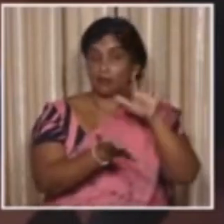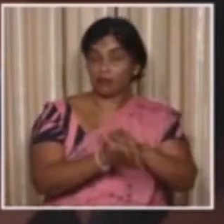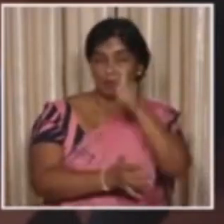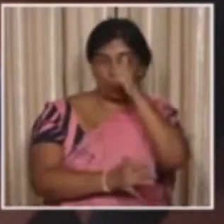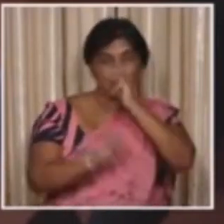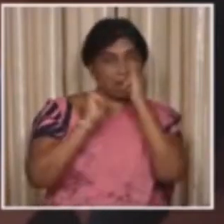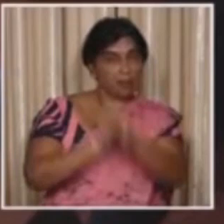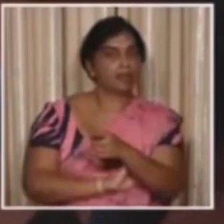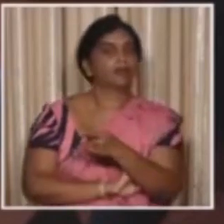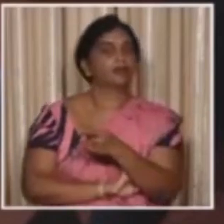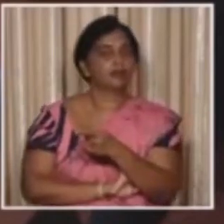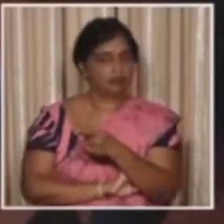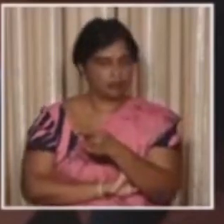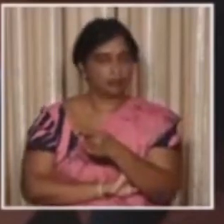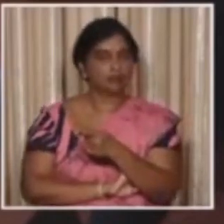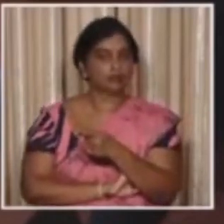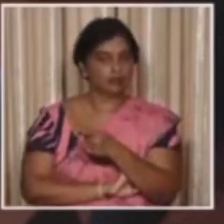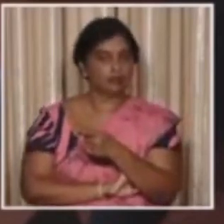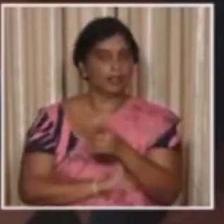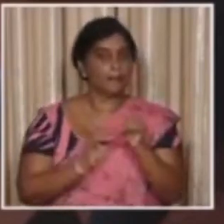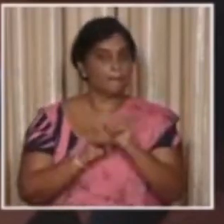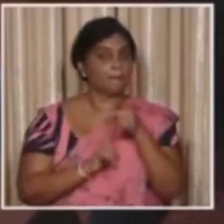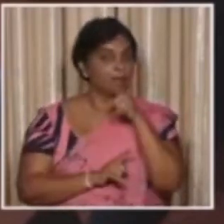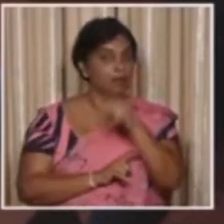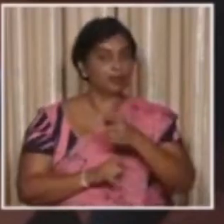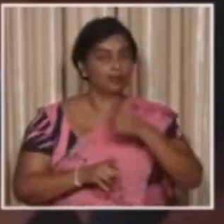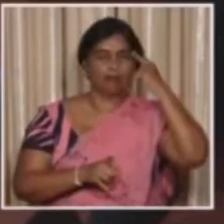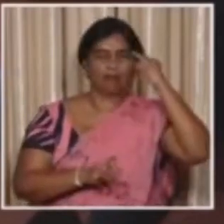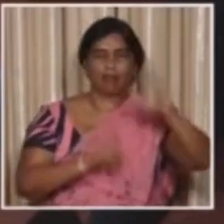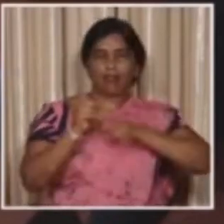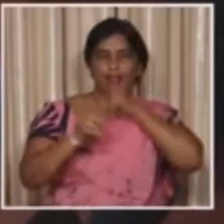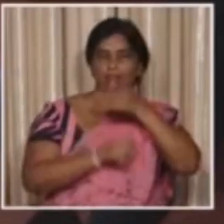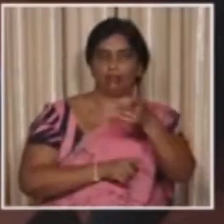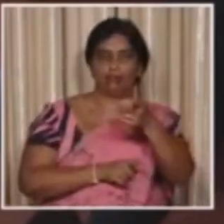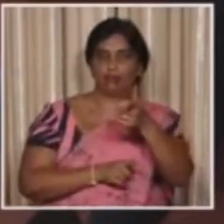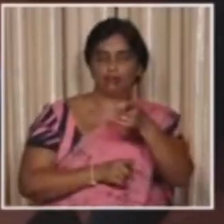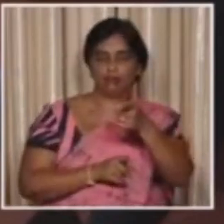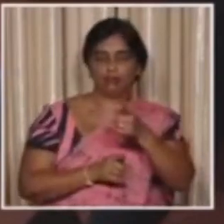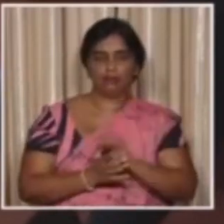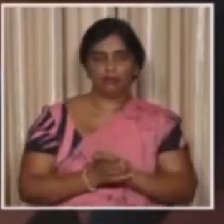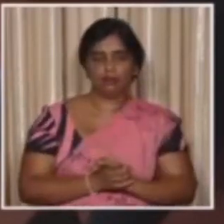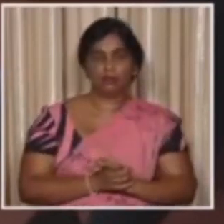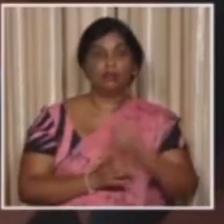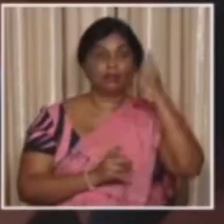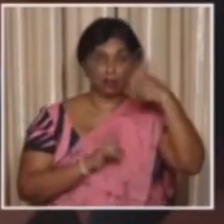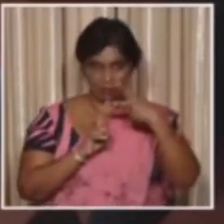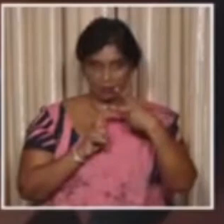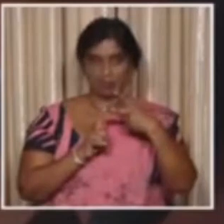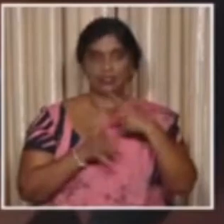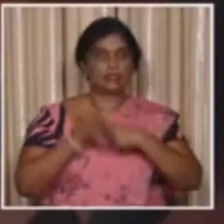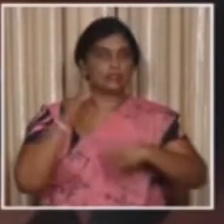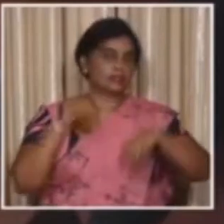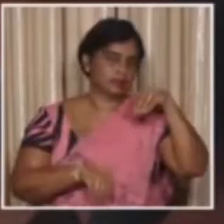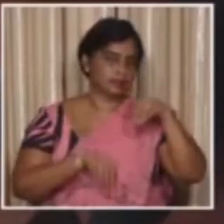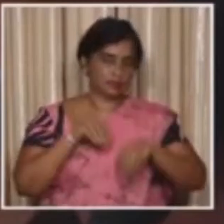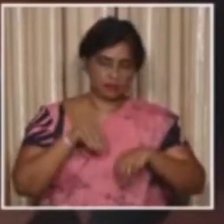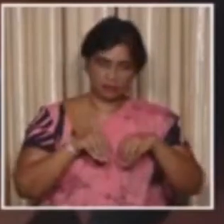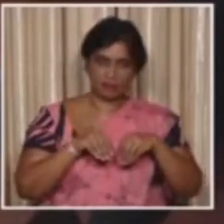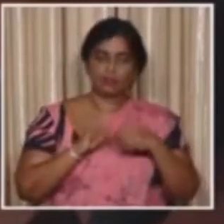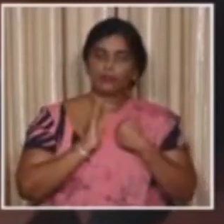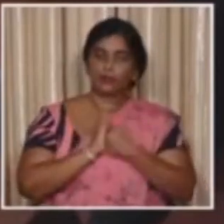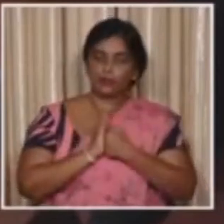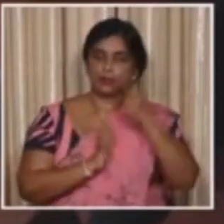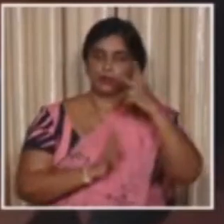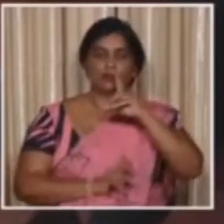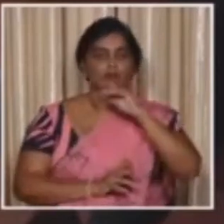ekkila, matakatiyakane prasan rantumita, ena vidina katamet dodawanne paigena metana, devani karana me chande pilibandu, garu